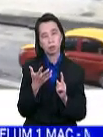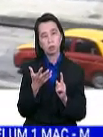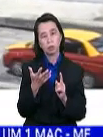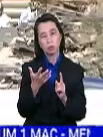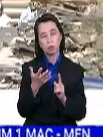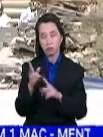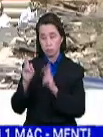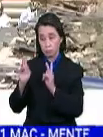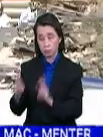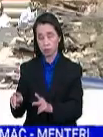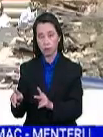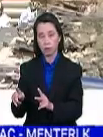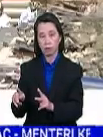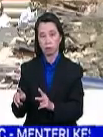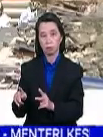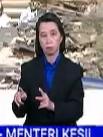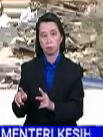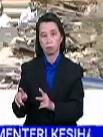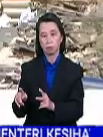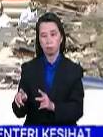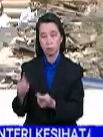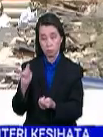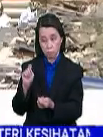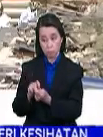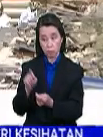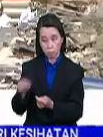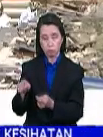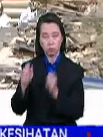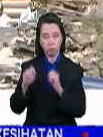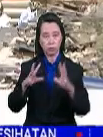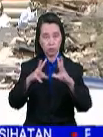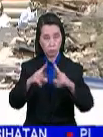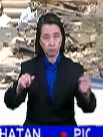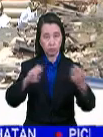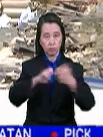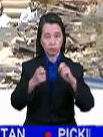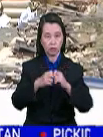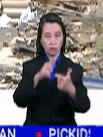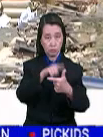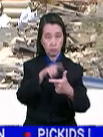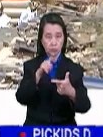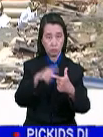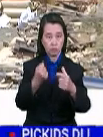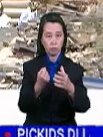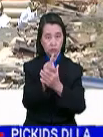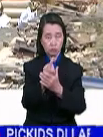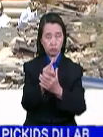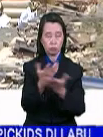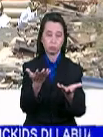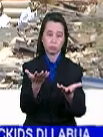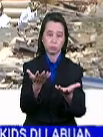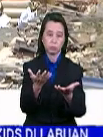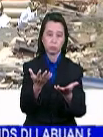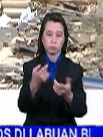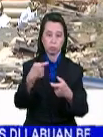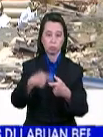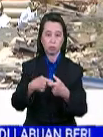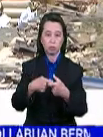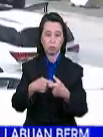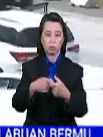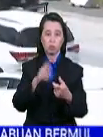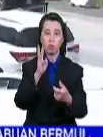nge-hack yang nah berkenaan dapat menyelesaikan masalah yang timbul berkaitan dengan nama